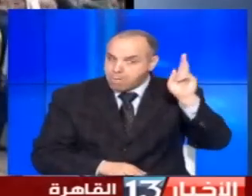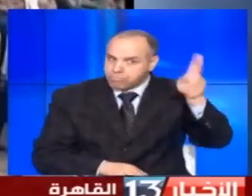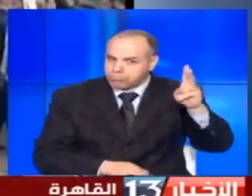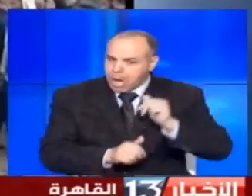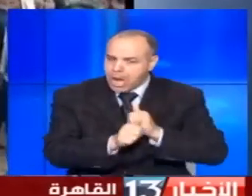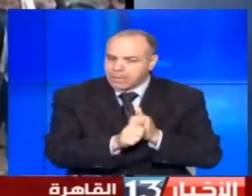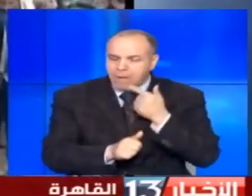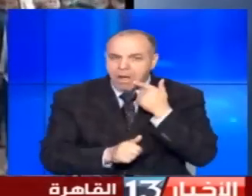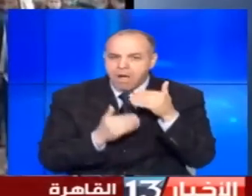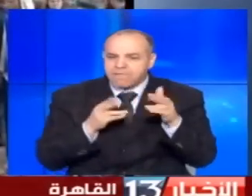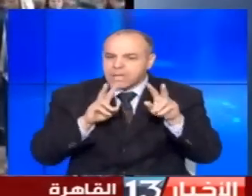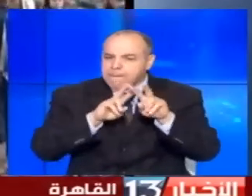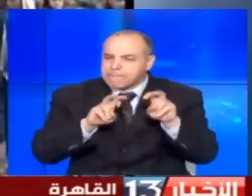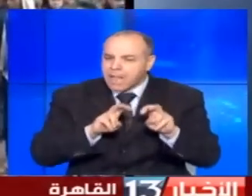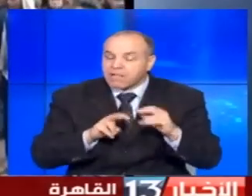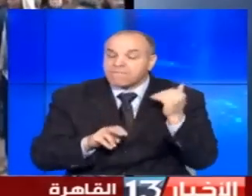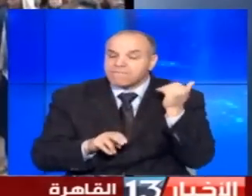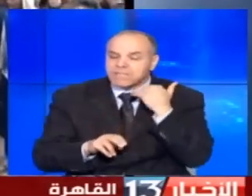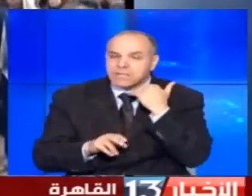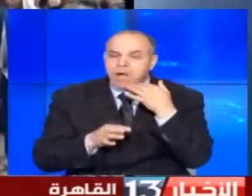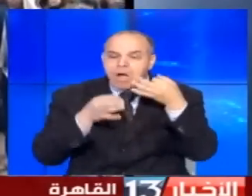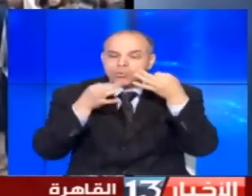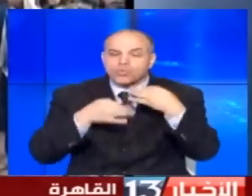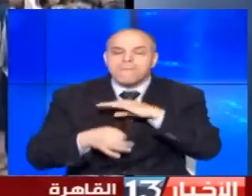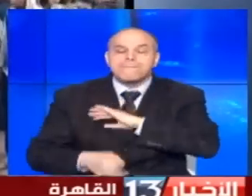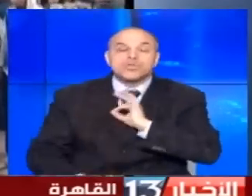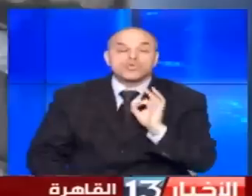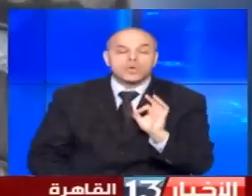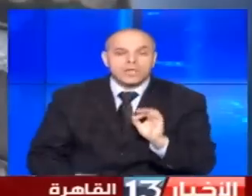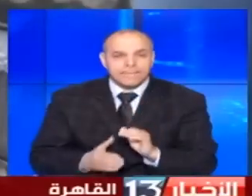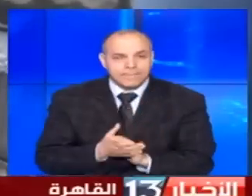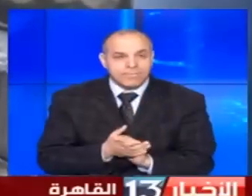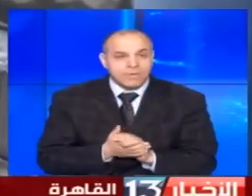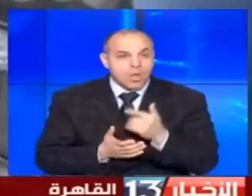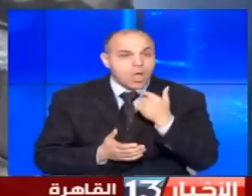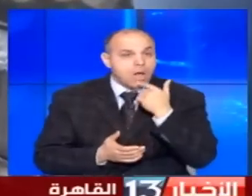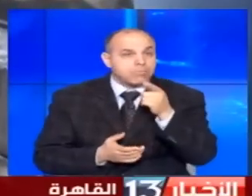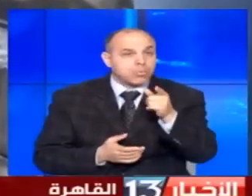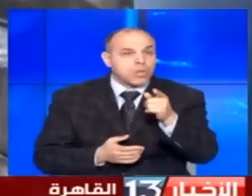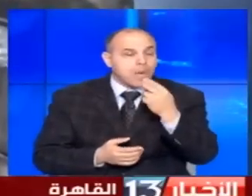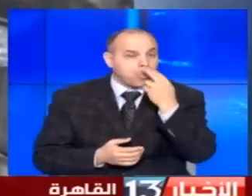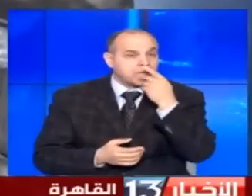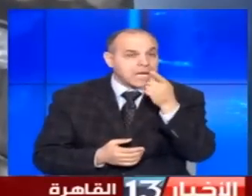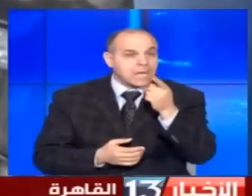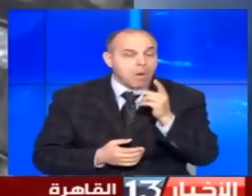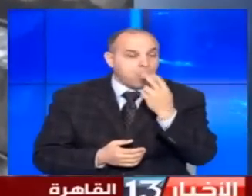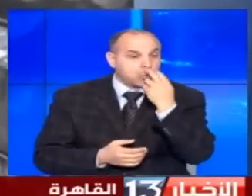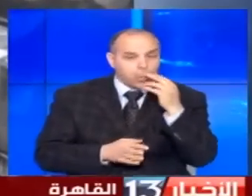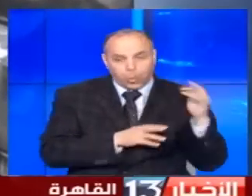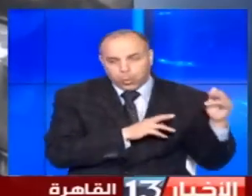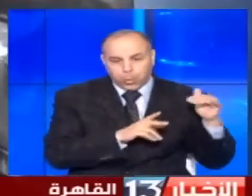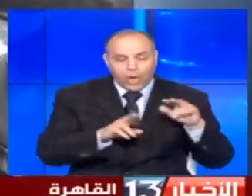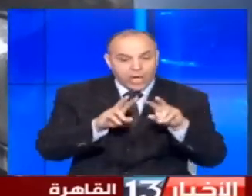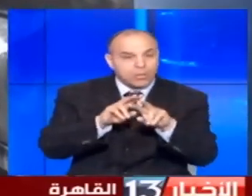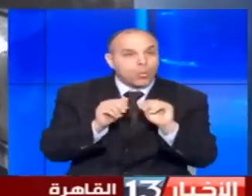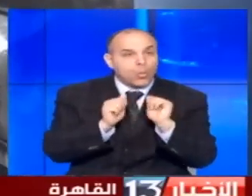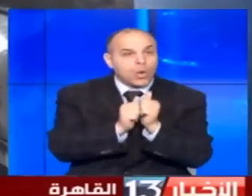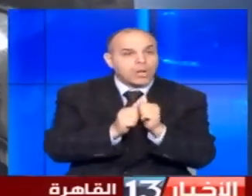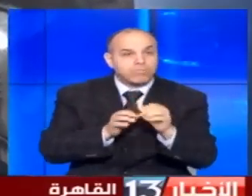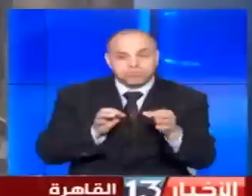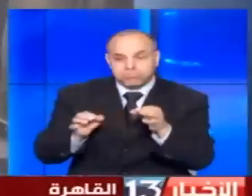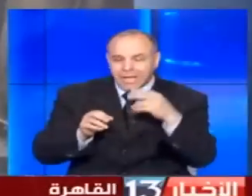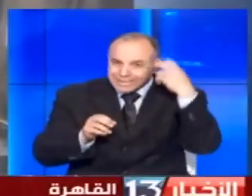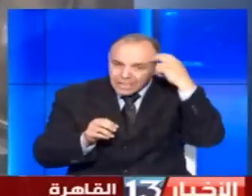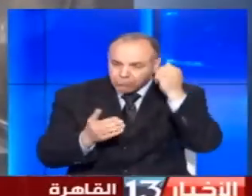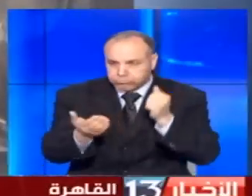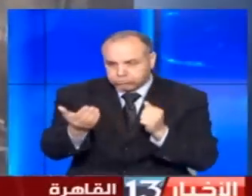مؤكدا فتح تح حقيق عاجل لتحديد المسؤوليات وقال مصدر امني ان قوات الامن تواصل جهودها لضبط سائق